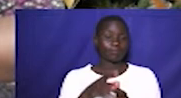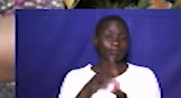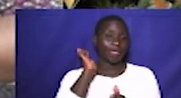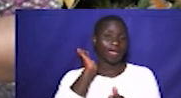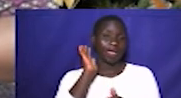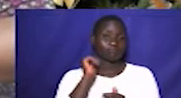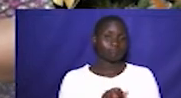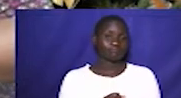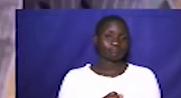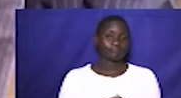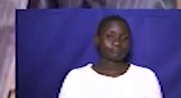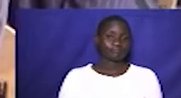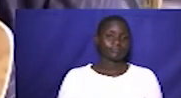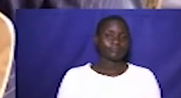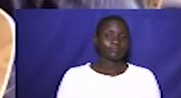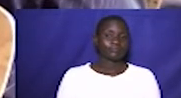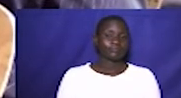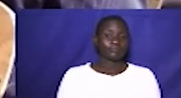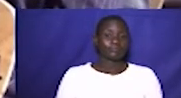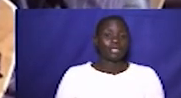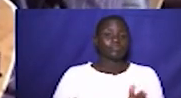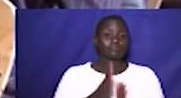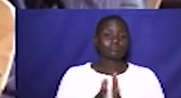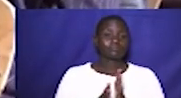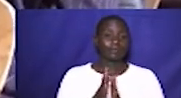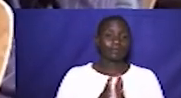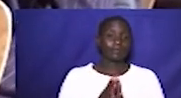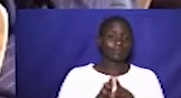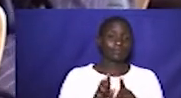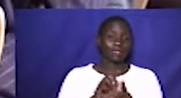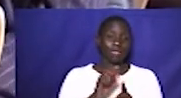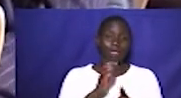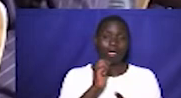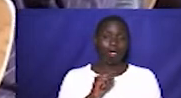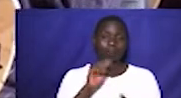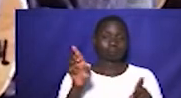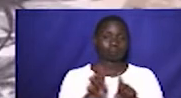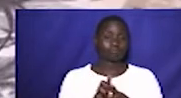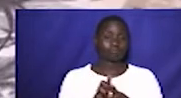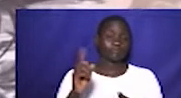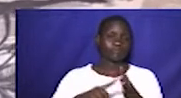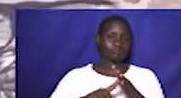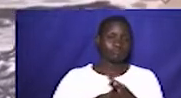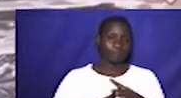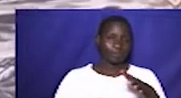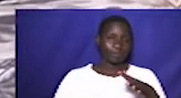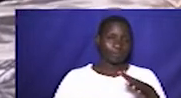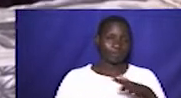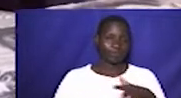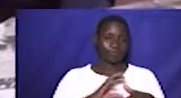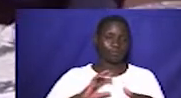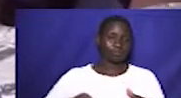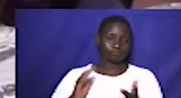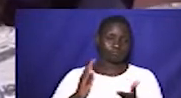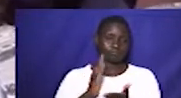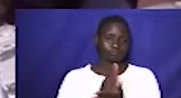ito dale lontiri. Numuro belio o baraza la wanaume huyu chagetiwe bene no mokonyi bo mo commission o Kisi Centro